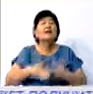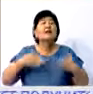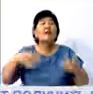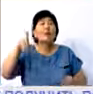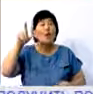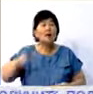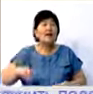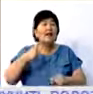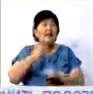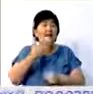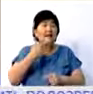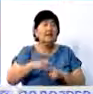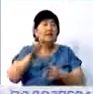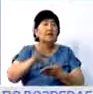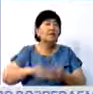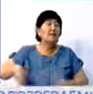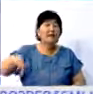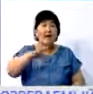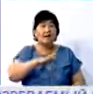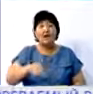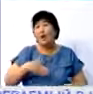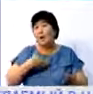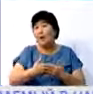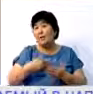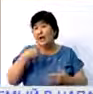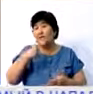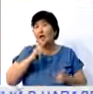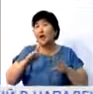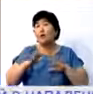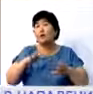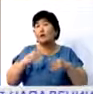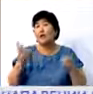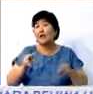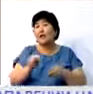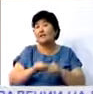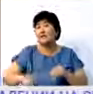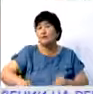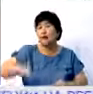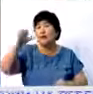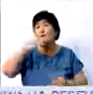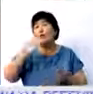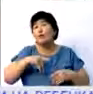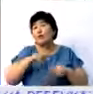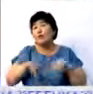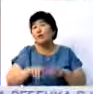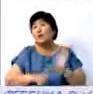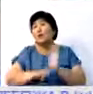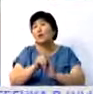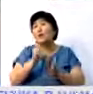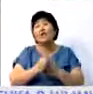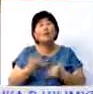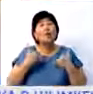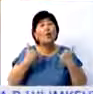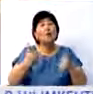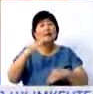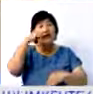азамат – лидер нации и пример для всех. Патриотизм, говорилось на форуме, надо воспитывать с малых лет. Любовь к родине берет начало с